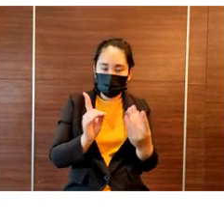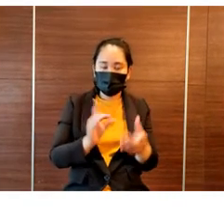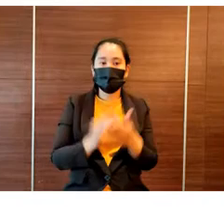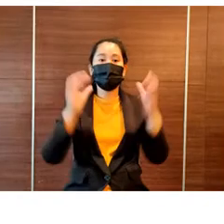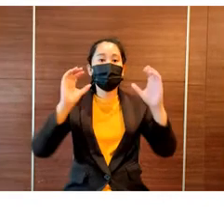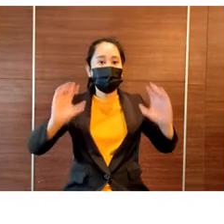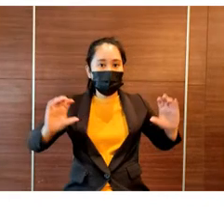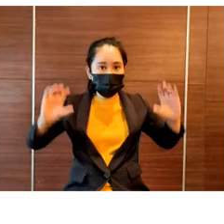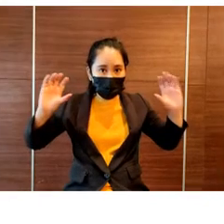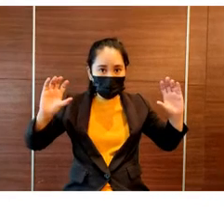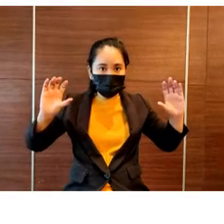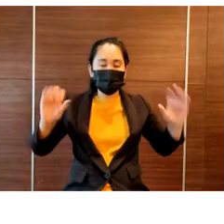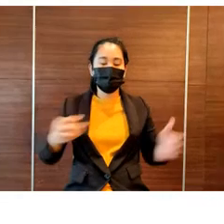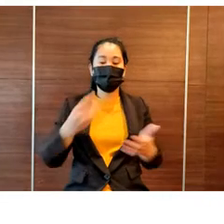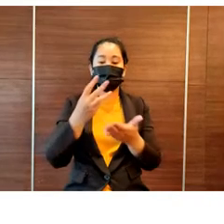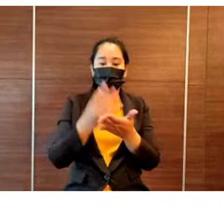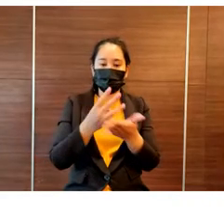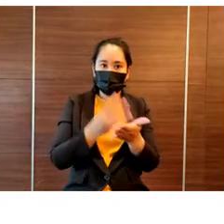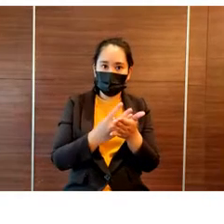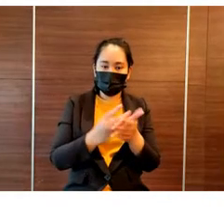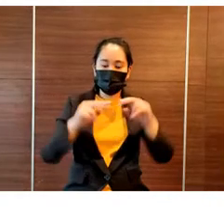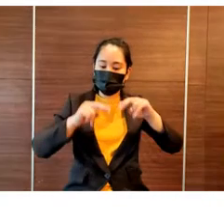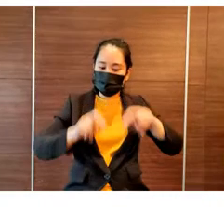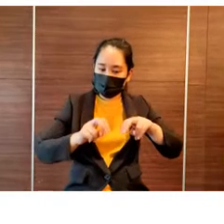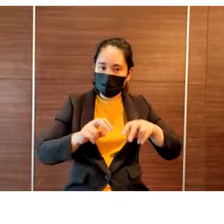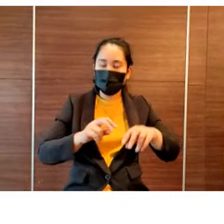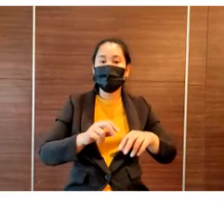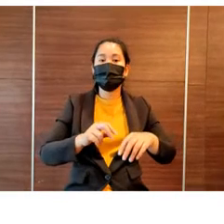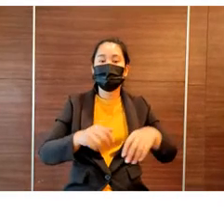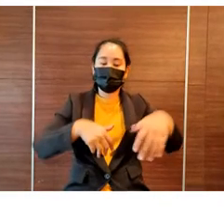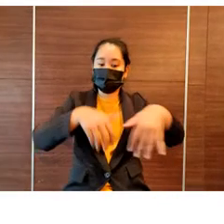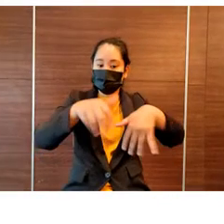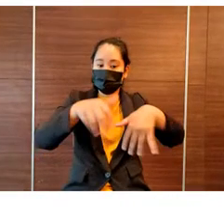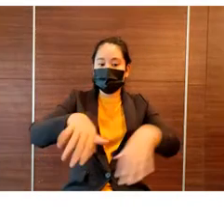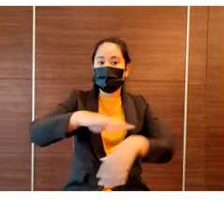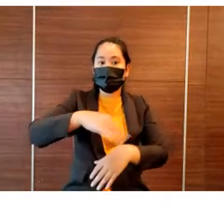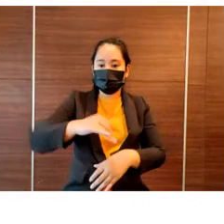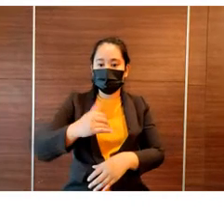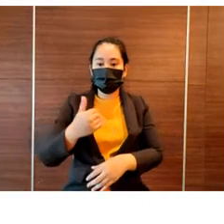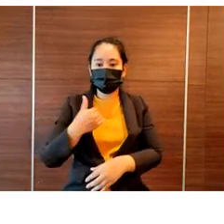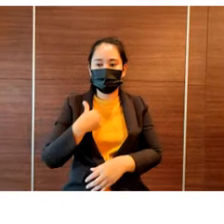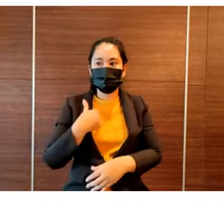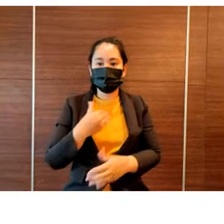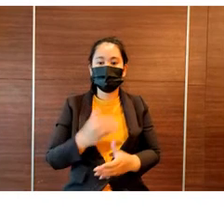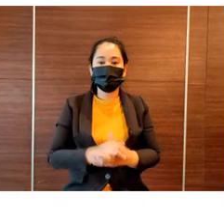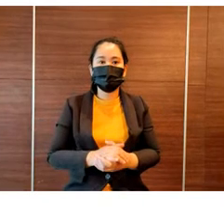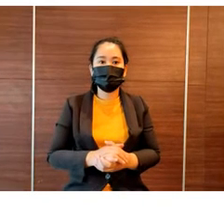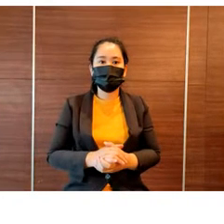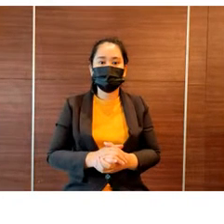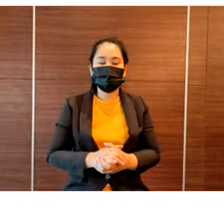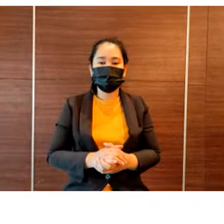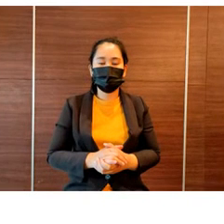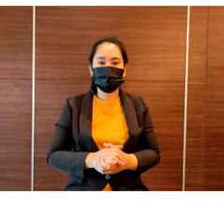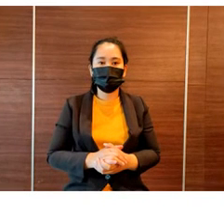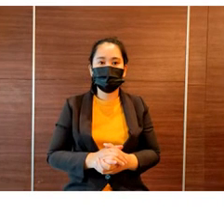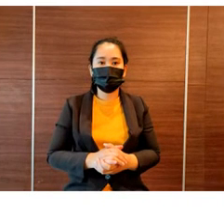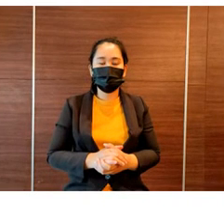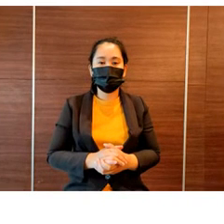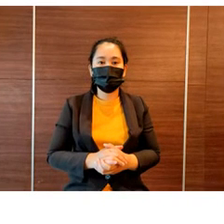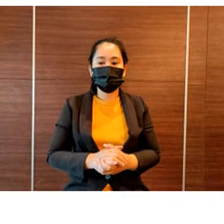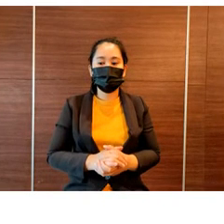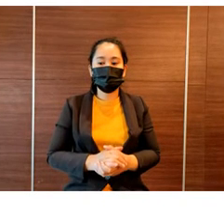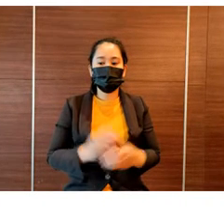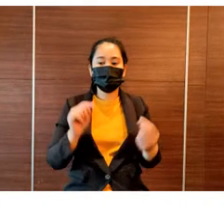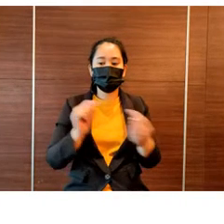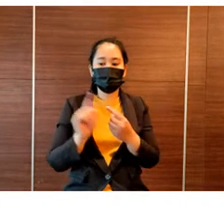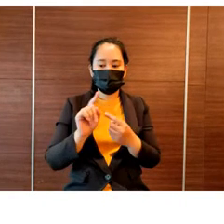ครัฐภาควิชาการและตัวแทนชุมชนที่ได้รับผลกระทบนั่นเองเพื่อความร่